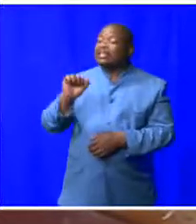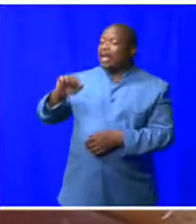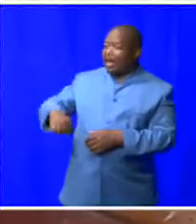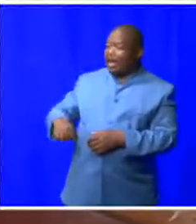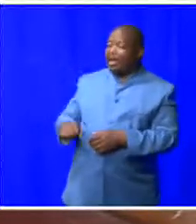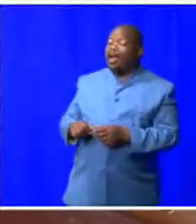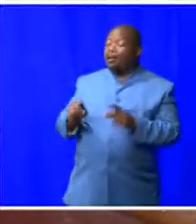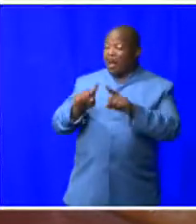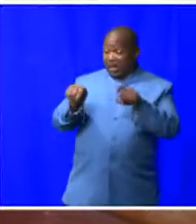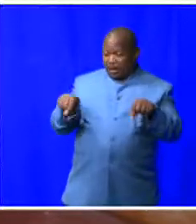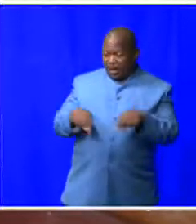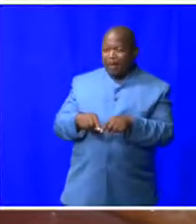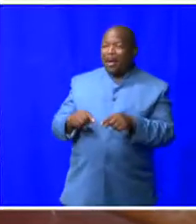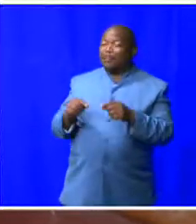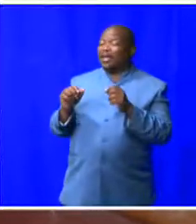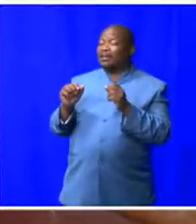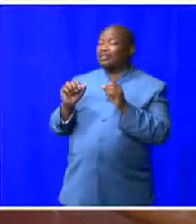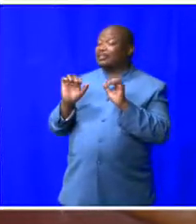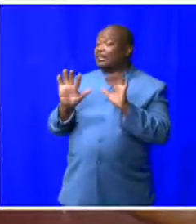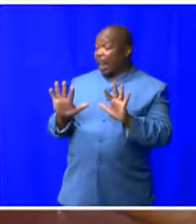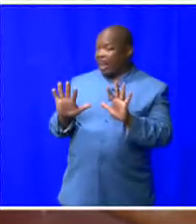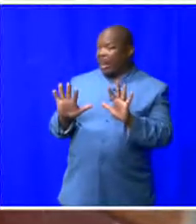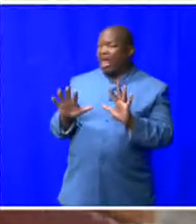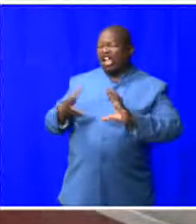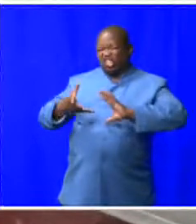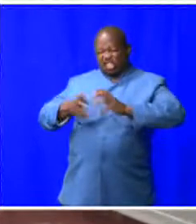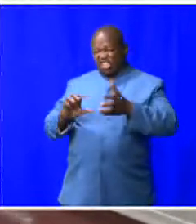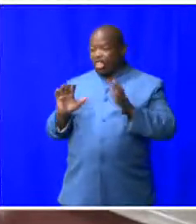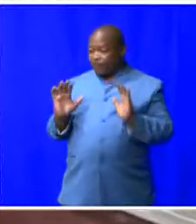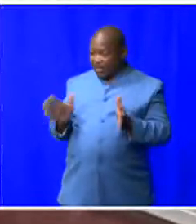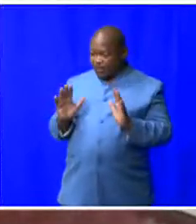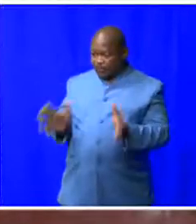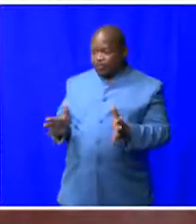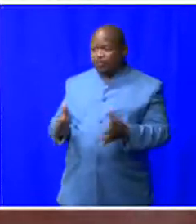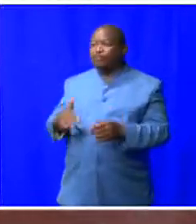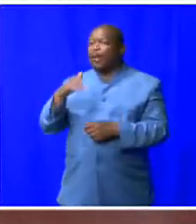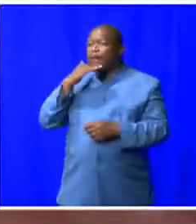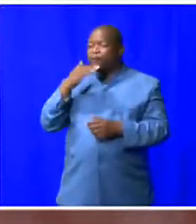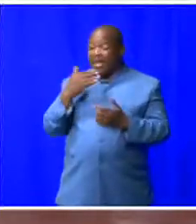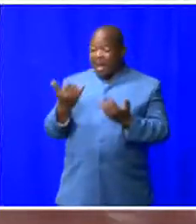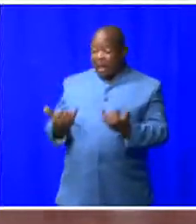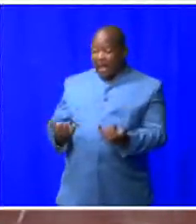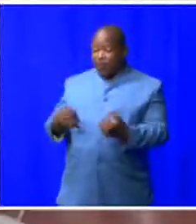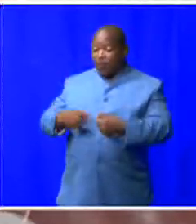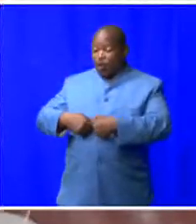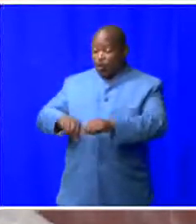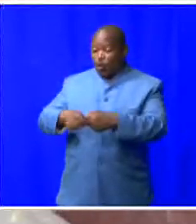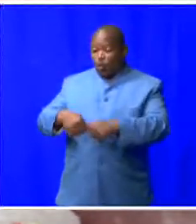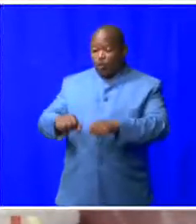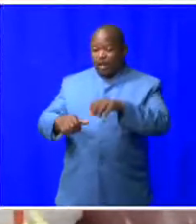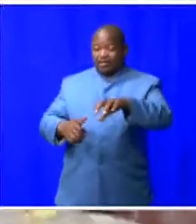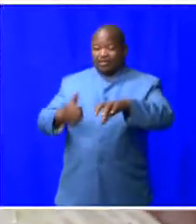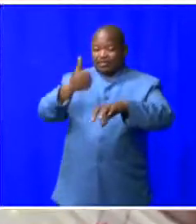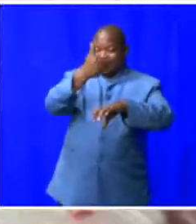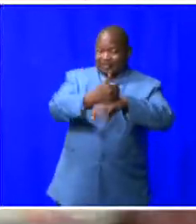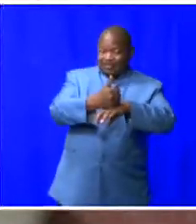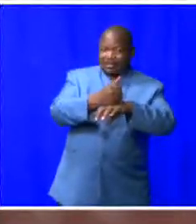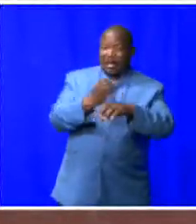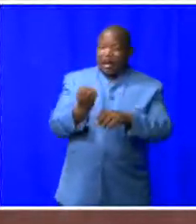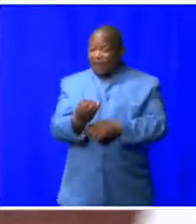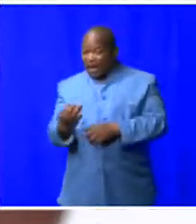sayo sekubalwa kwayo indvuna yenkundla nocela umlangeni siphinde sibuyele khona ebhodini sibone ukuthi kulesikhungo lesi